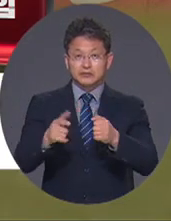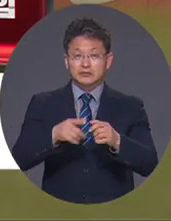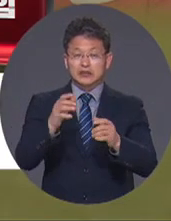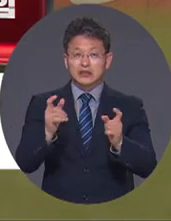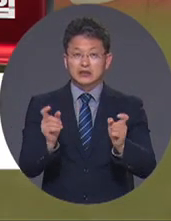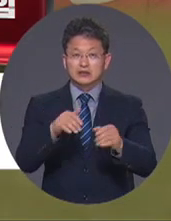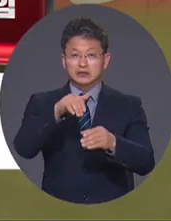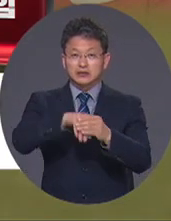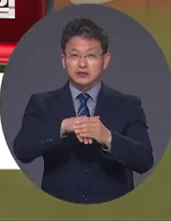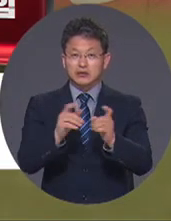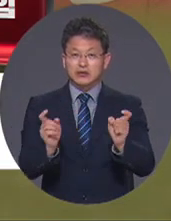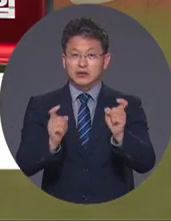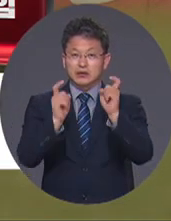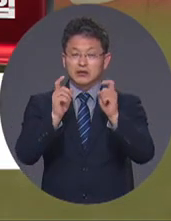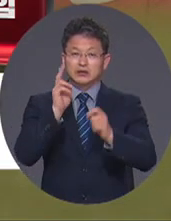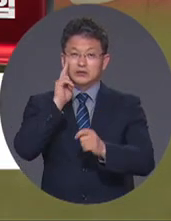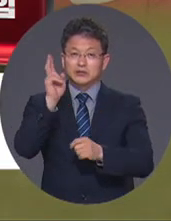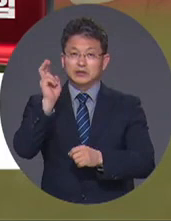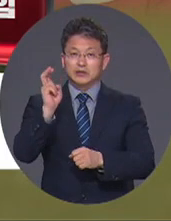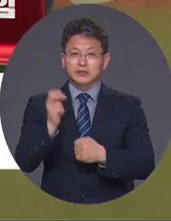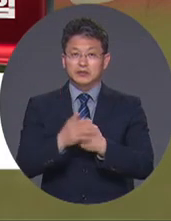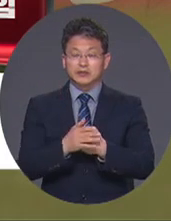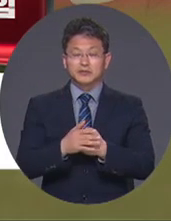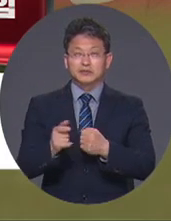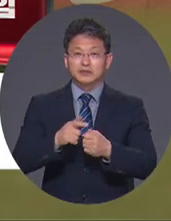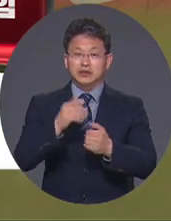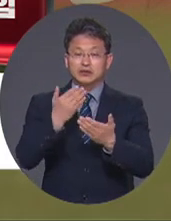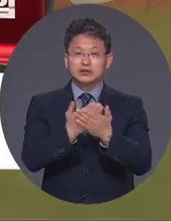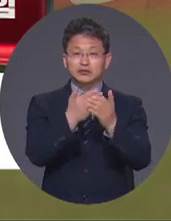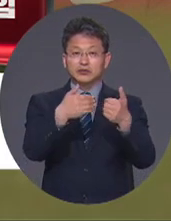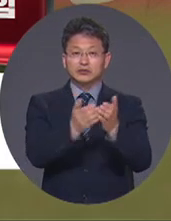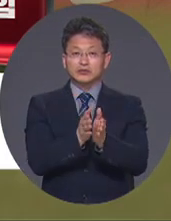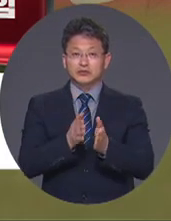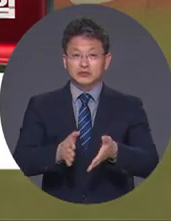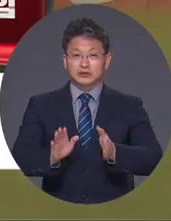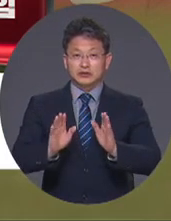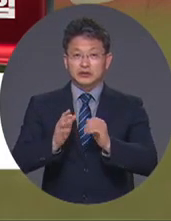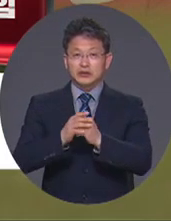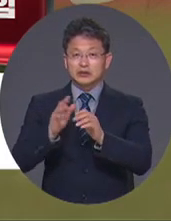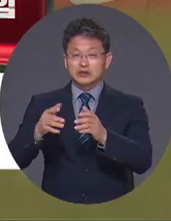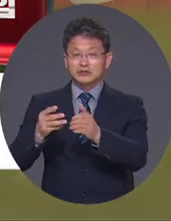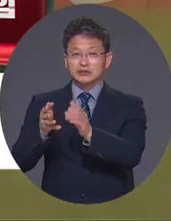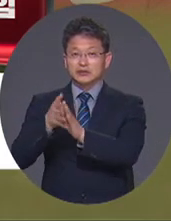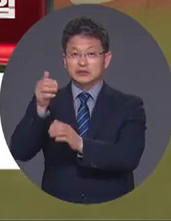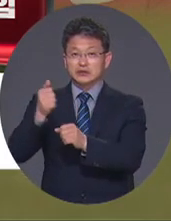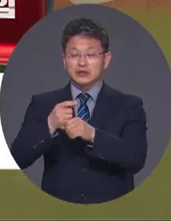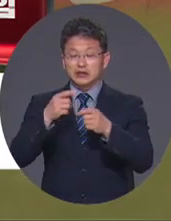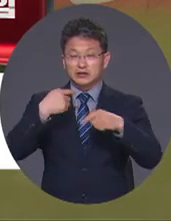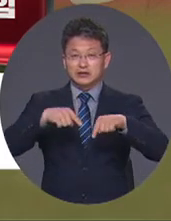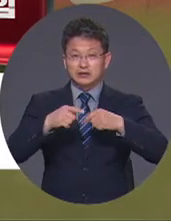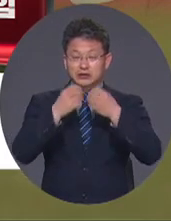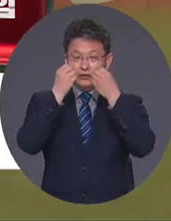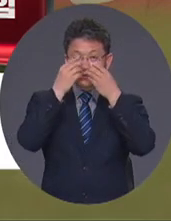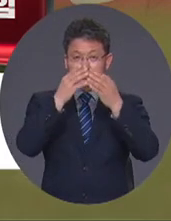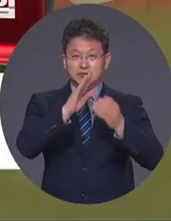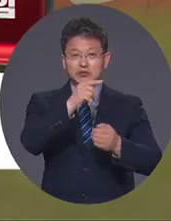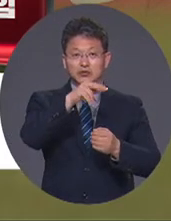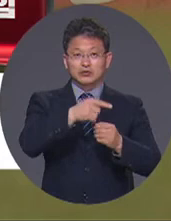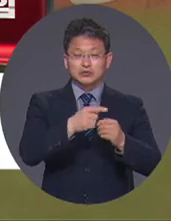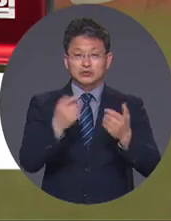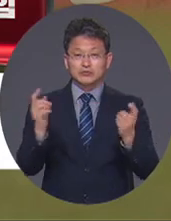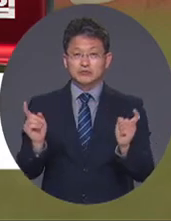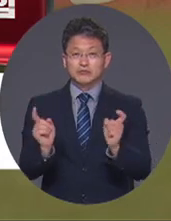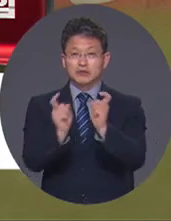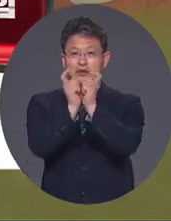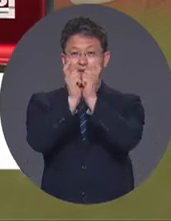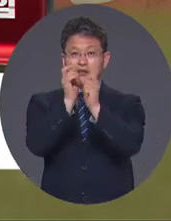치열한 선거전이 펼쳐질 것으로 예상됩니다. 진보 출신 현직 시장과 정치 신인 보수 후보의 맞대결에 이